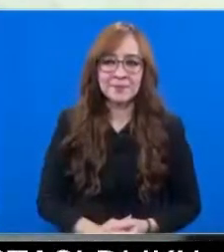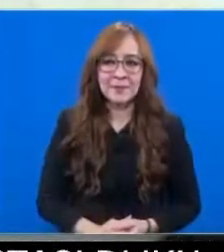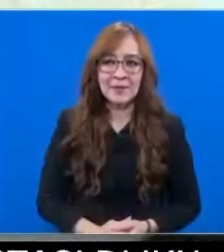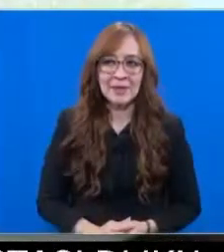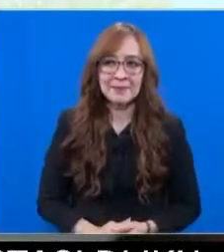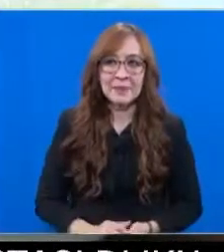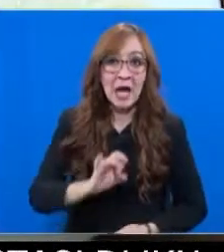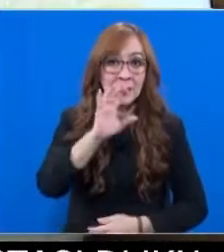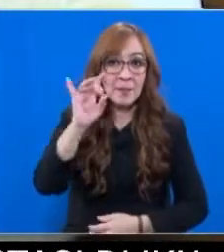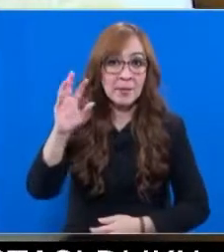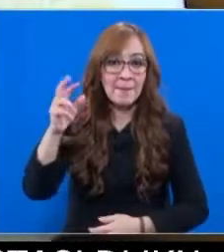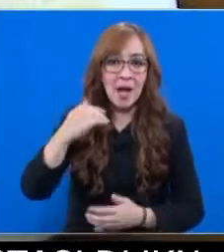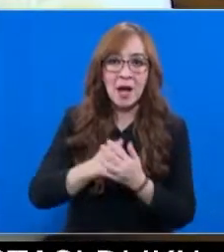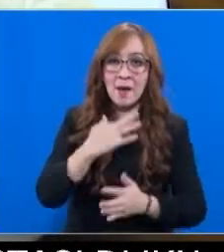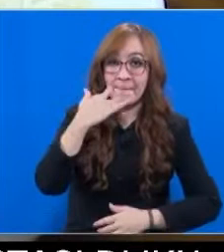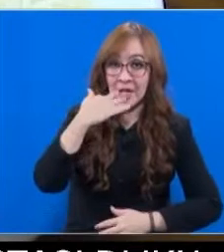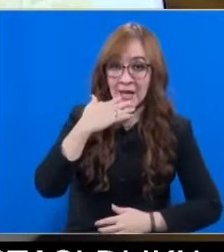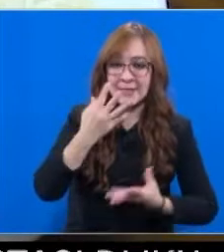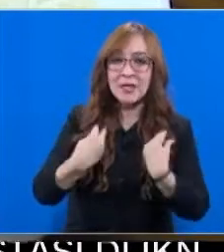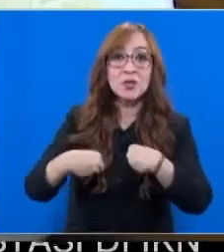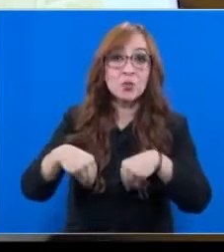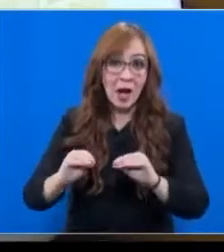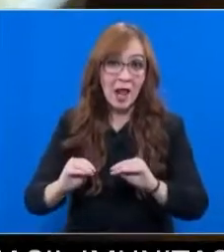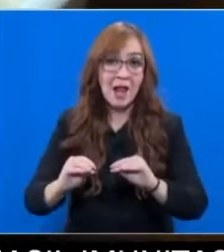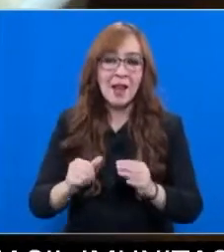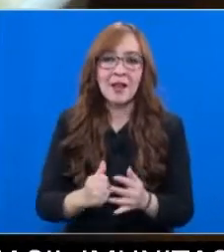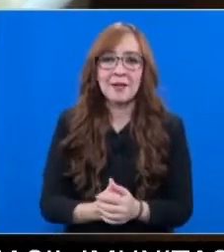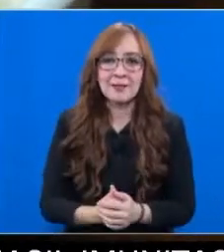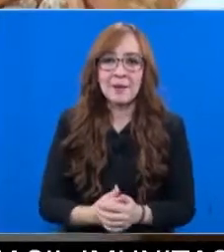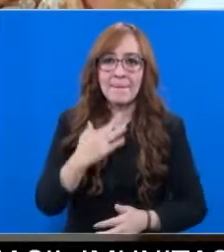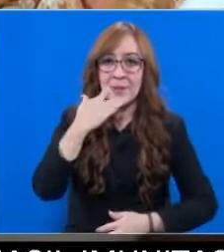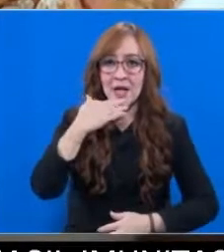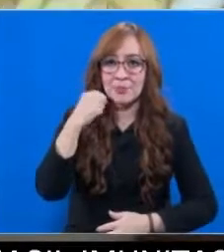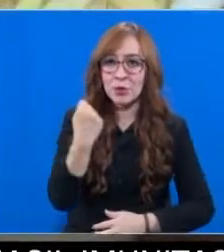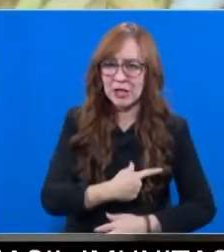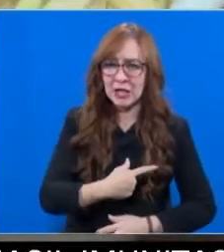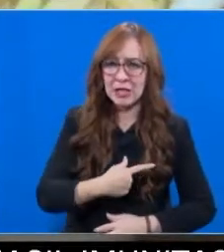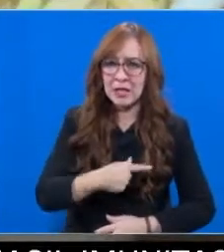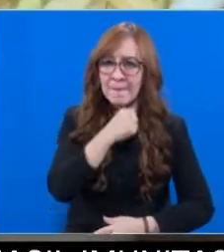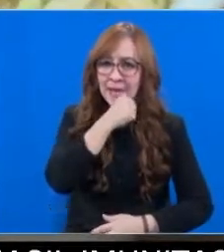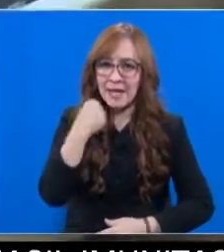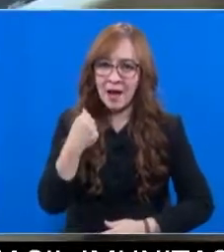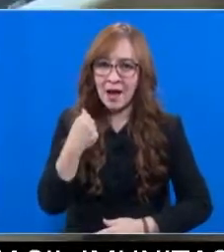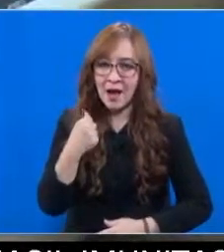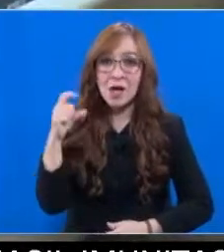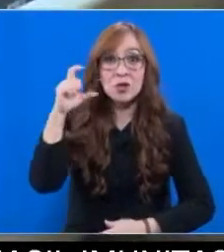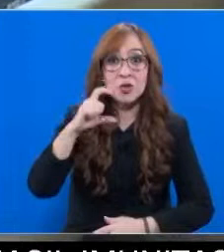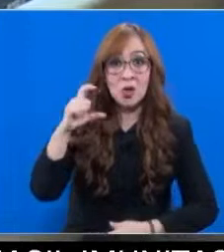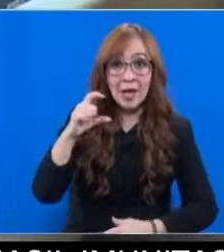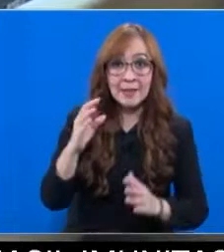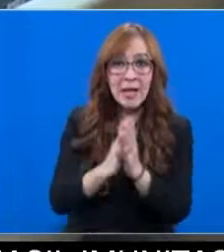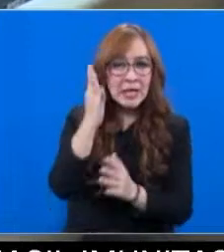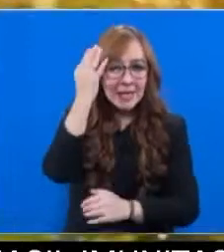Ada beberapa beras yang dijual di pasar dan dikonsumsi masyarakat. Beras putih, beras merah, beras coklat, hingga beras